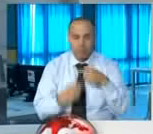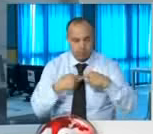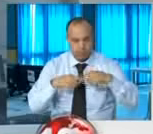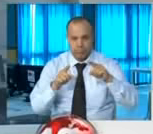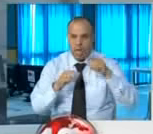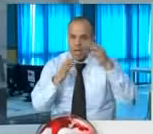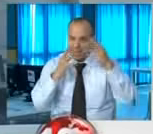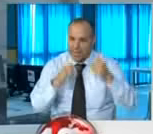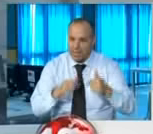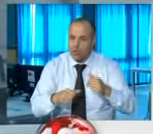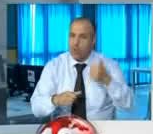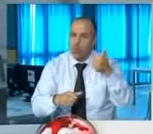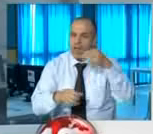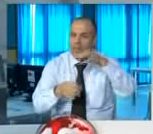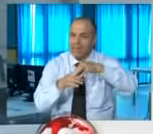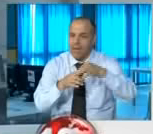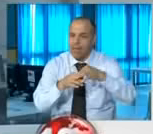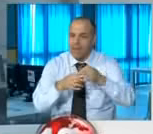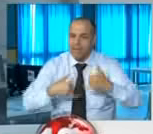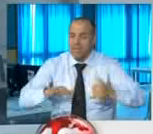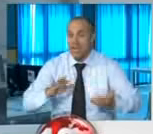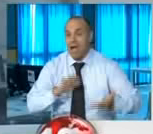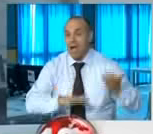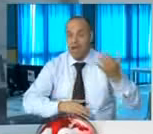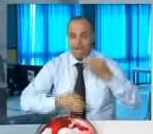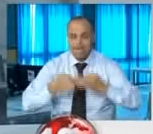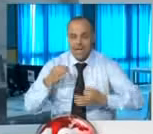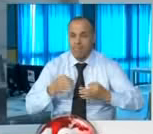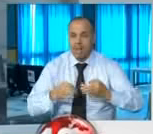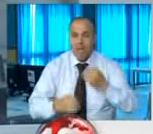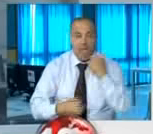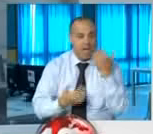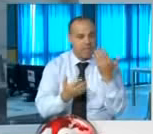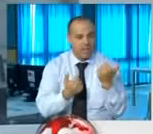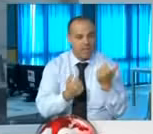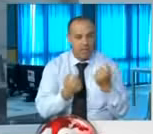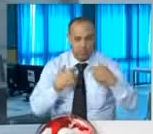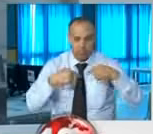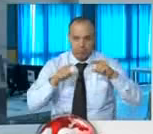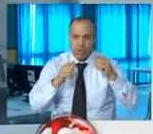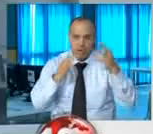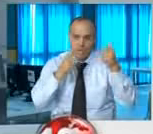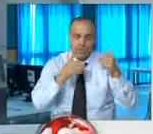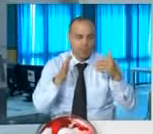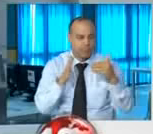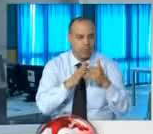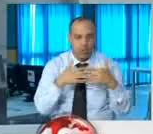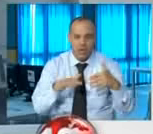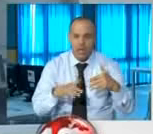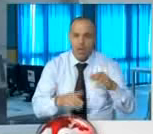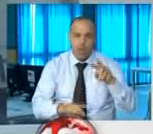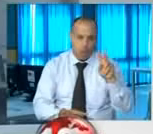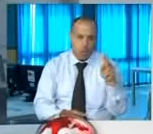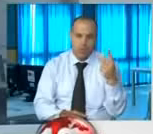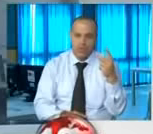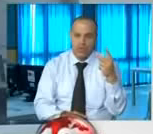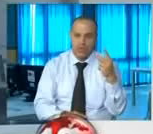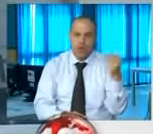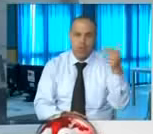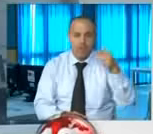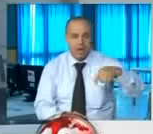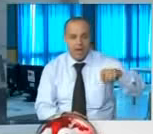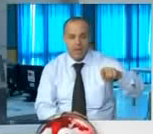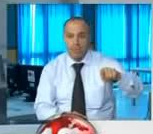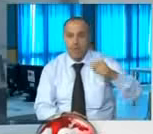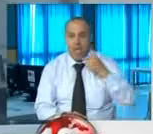عن النتائج الأولية لانتخابات المجلس الأعلى للقضاء في انتظار الإعلان عن النتائج النهائية في 21 من نوفمبر